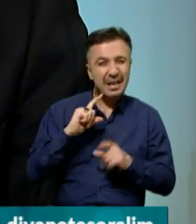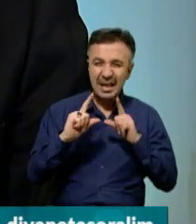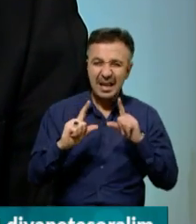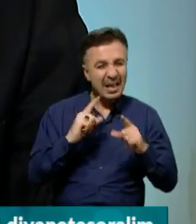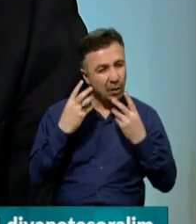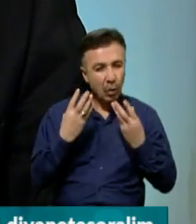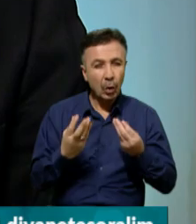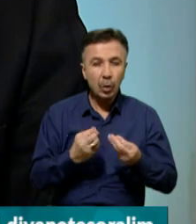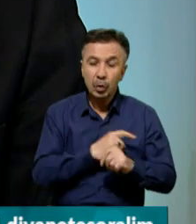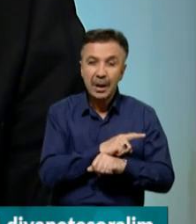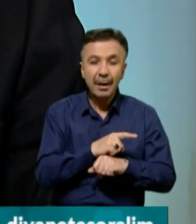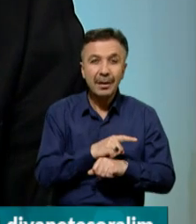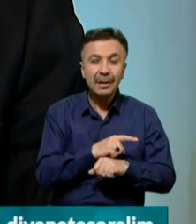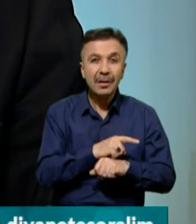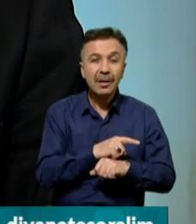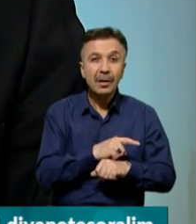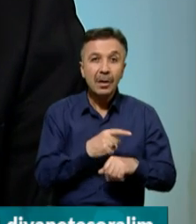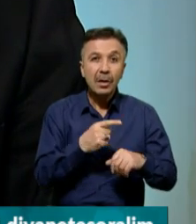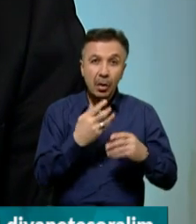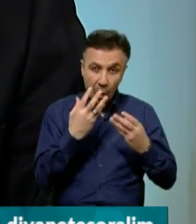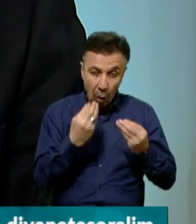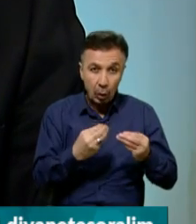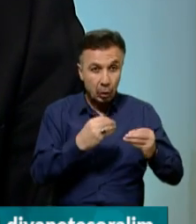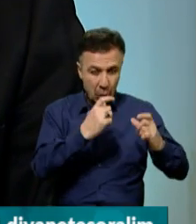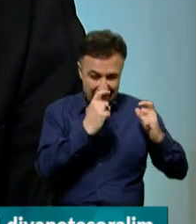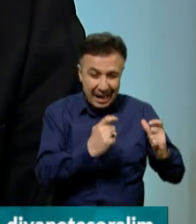vakitte bulunduğu yere mi tuvaletini yapmasını söylüyor?